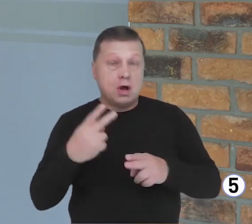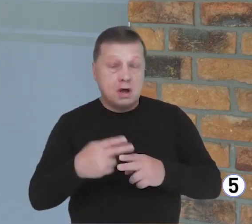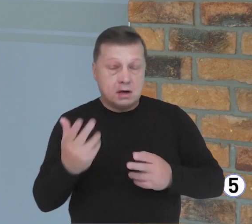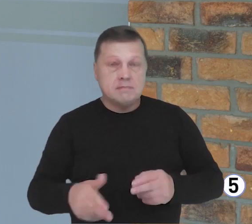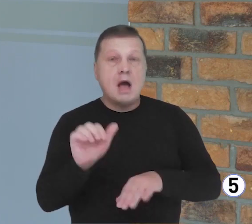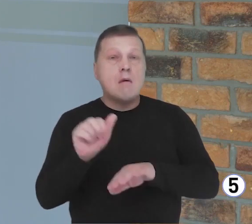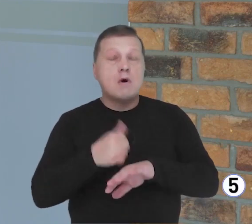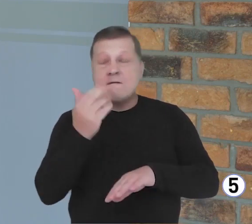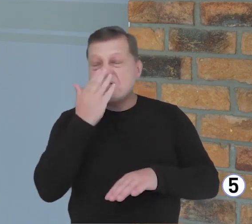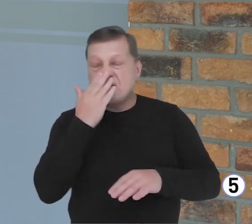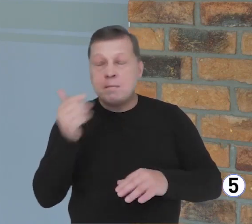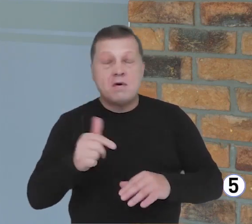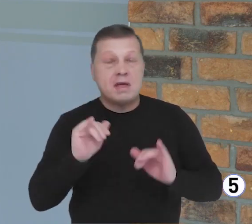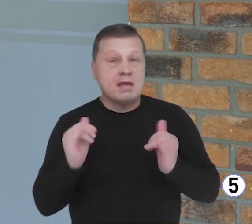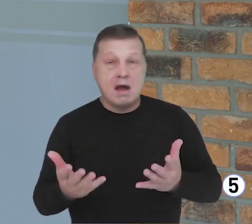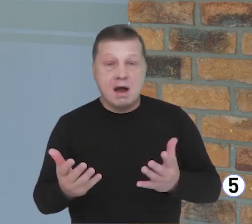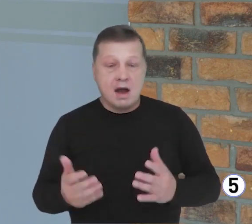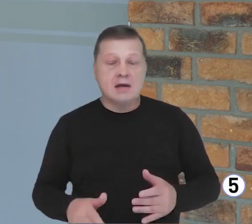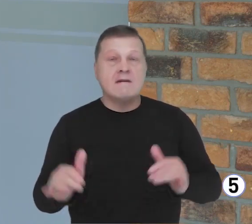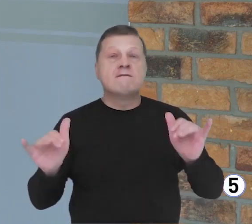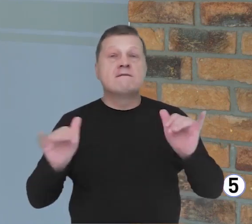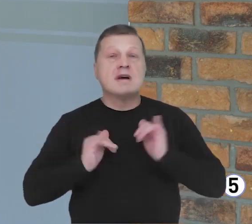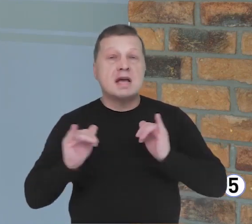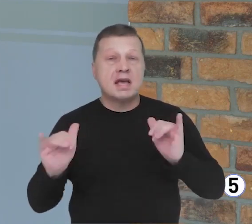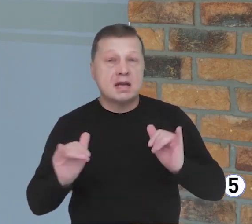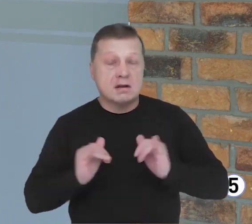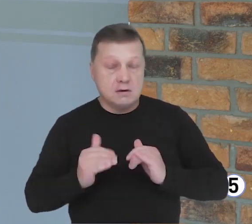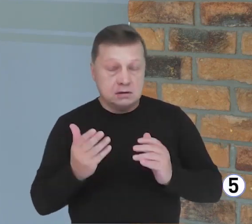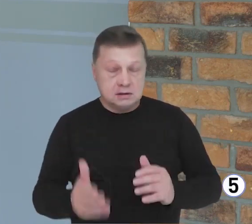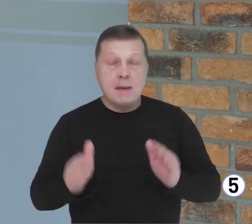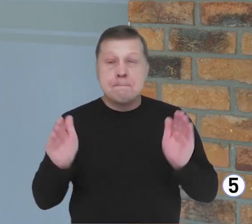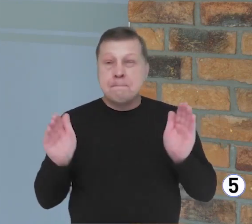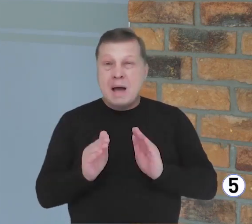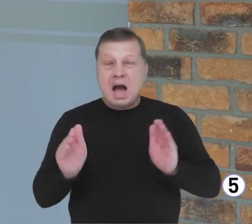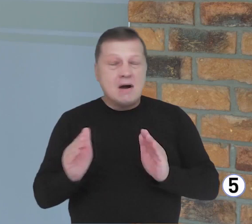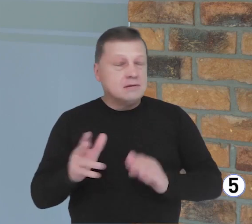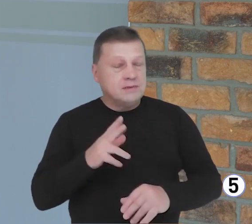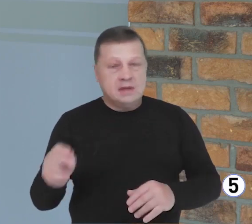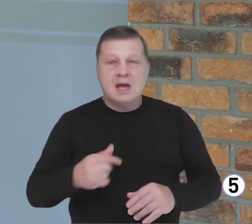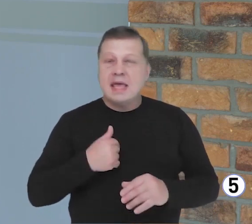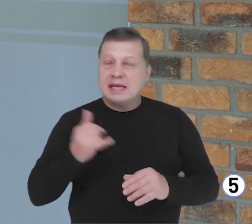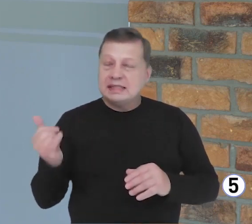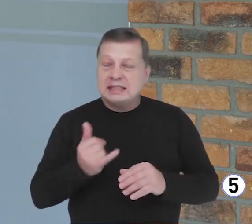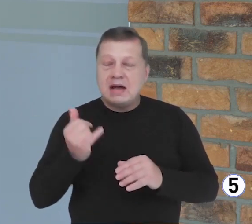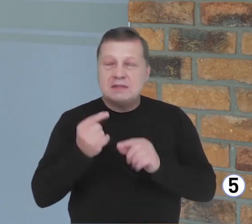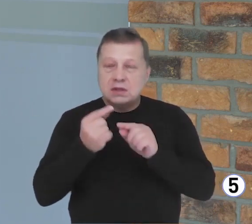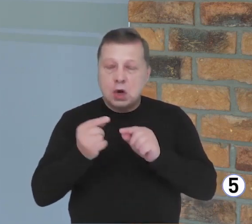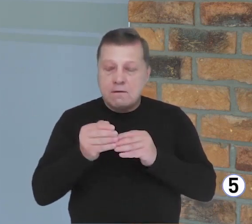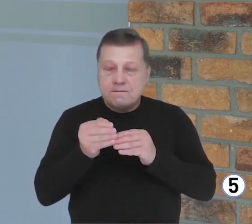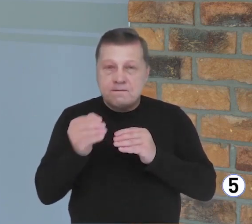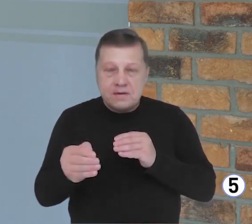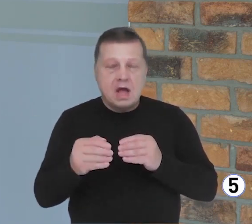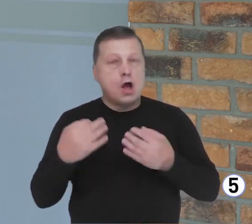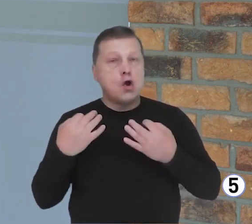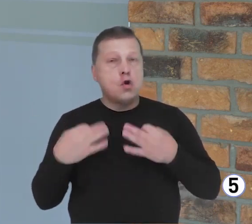Jak powinno wyglądać takie obuwie? Takie obuwie przede wszystkim powinno być wygodne, nie powinno być za małe. Ja zawsze kupuję ciut